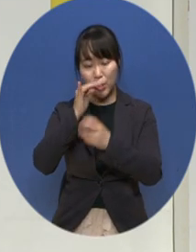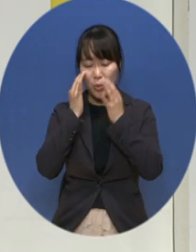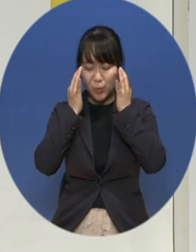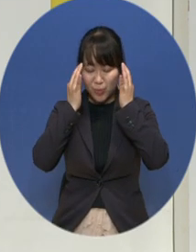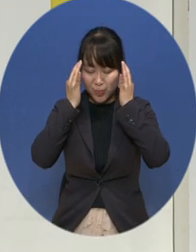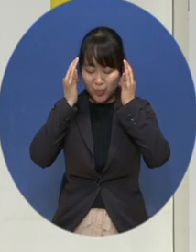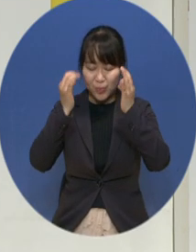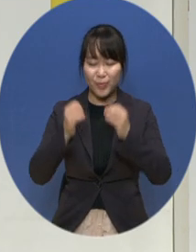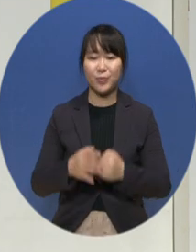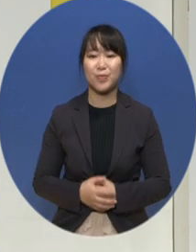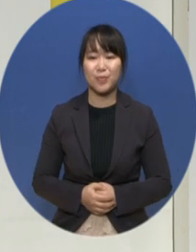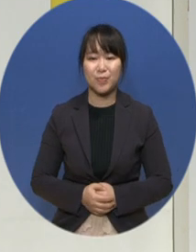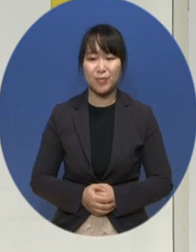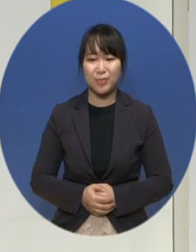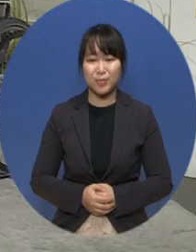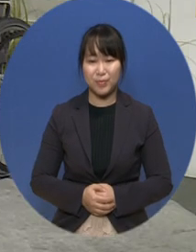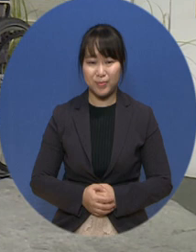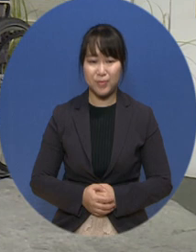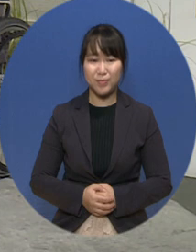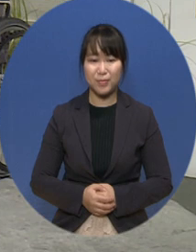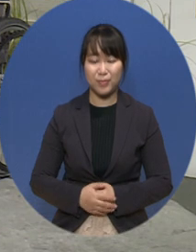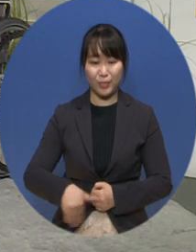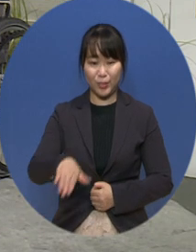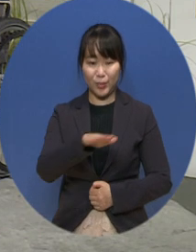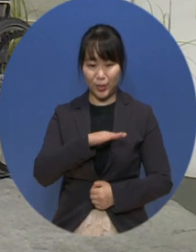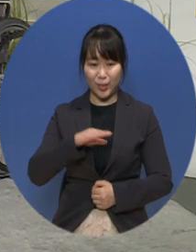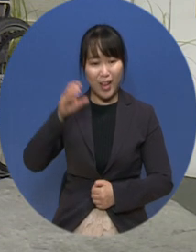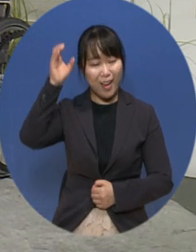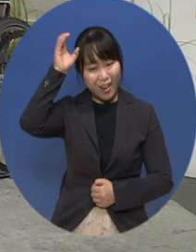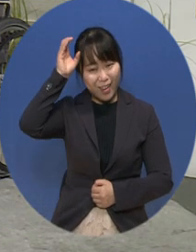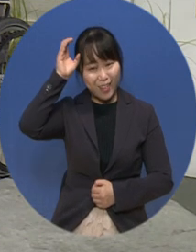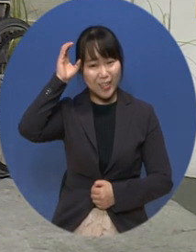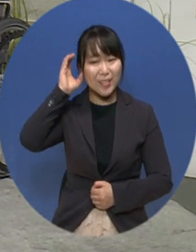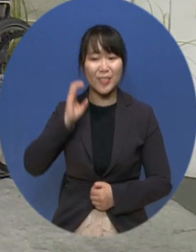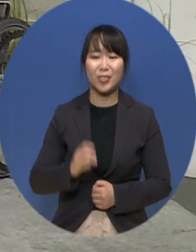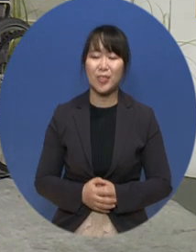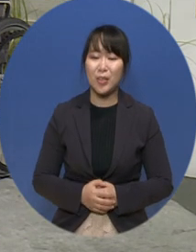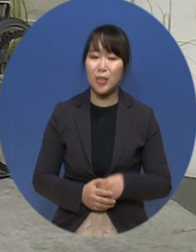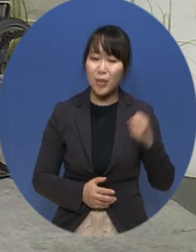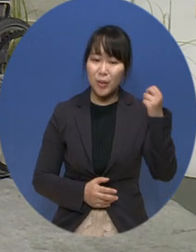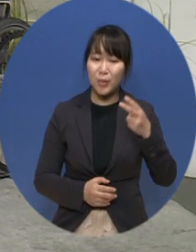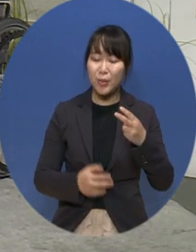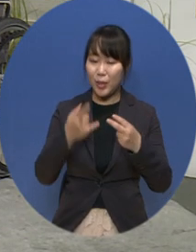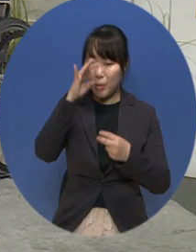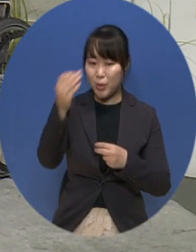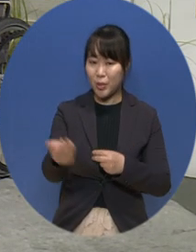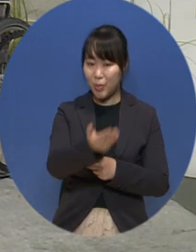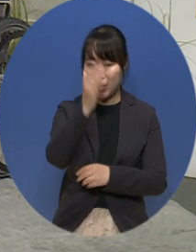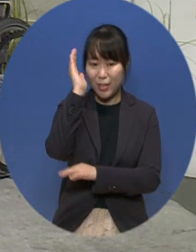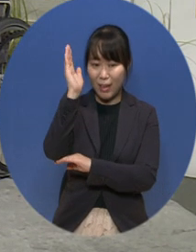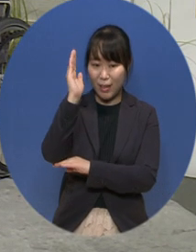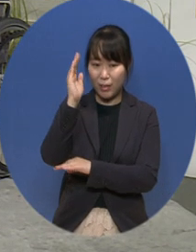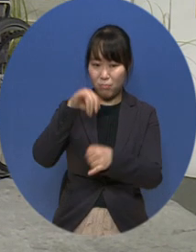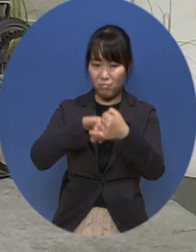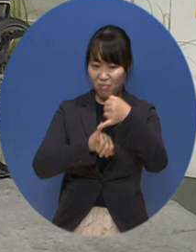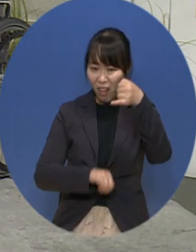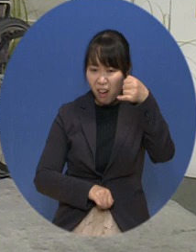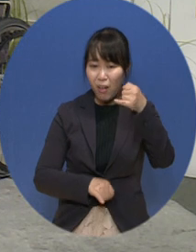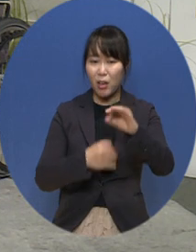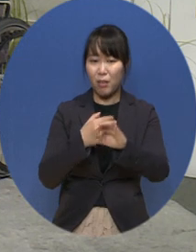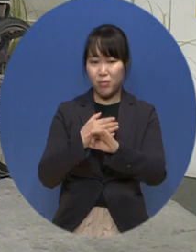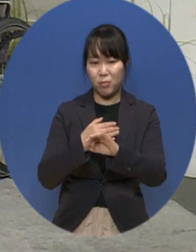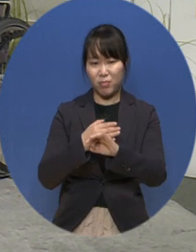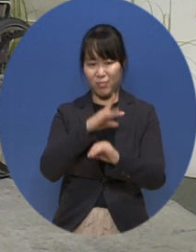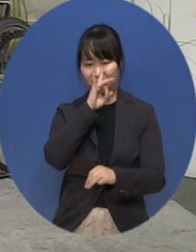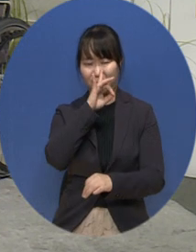그런 노력을 하겠습니다 4 저절로 여 기대하겠습니다 예 그리고 아마 시청자분들이 오늘 말씀 하신것 지키지 않으면 만